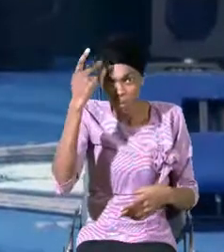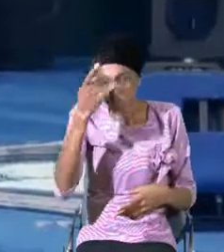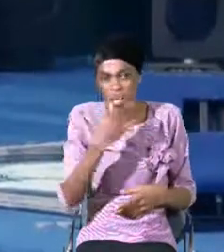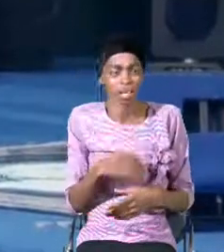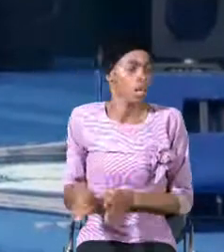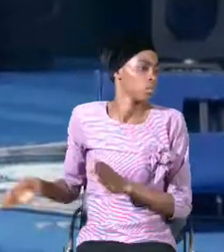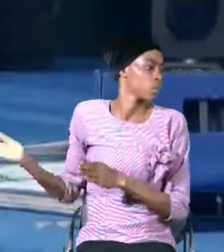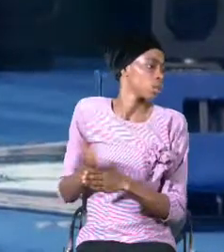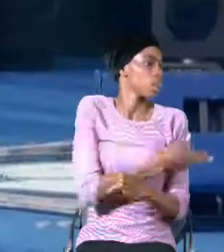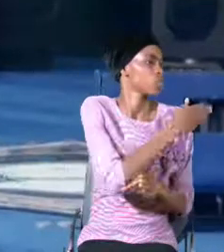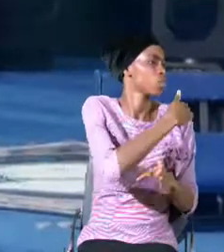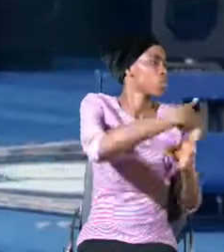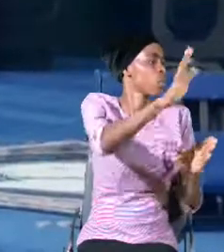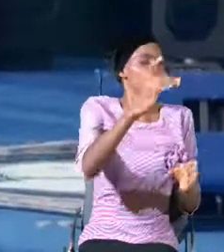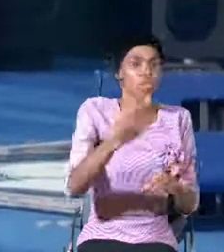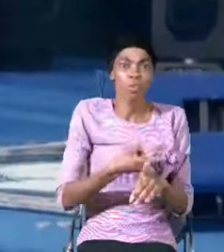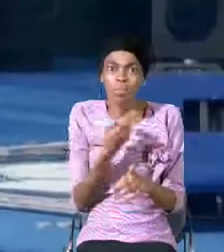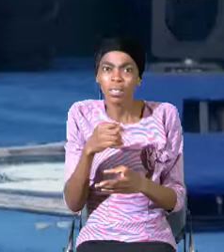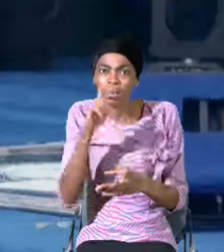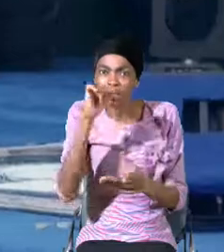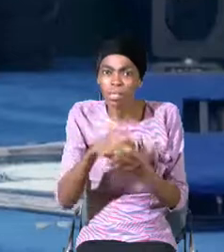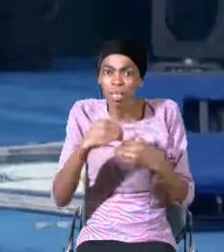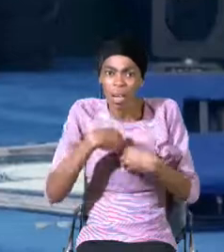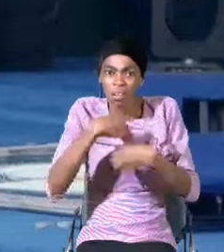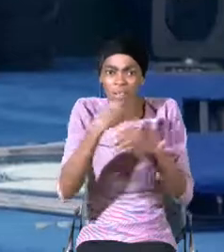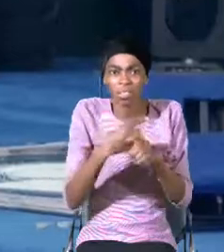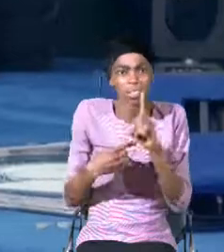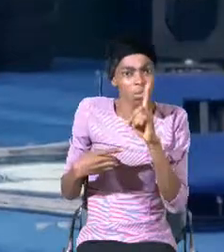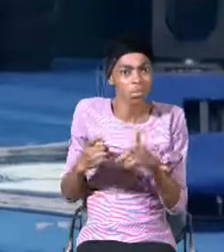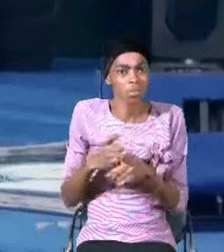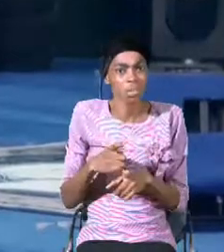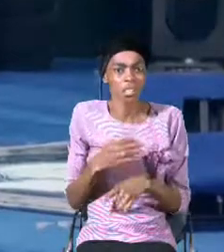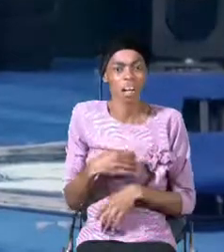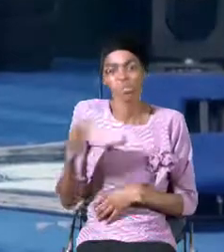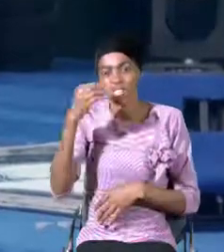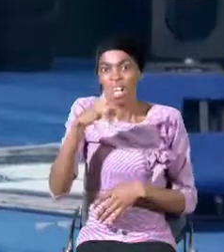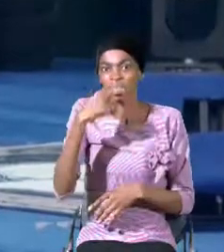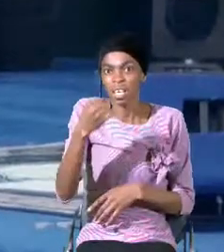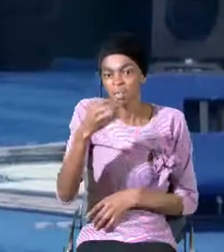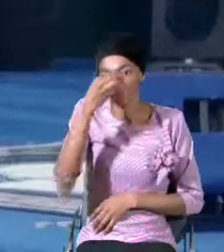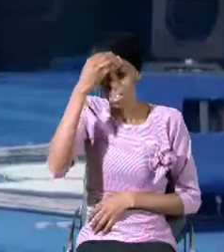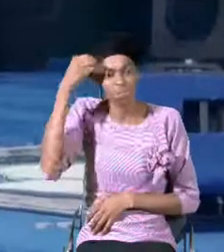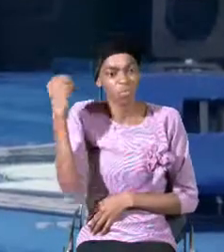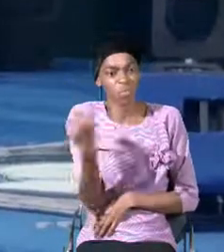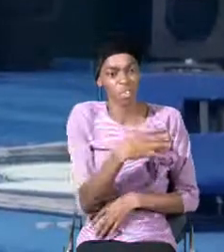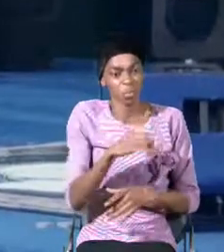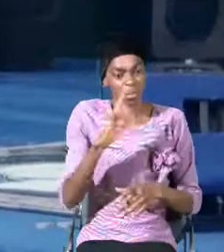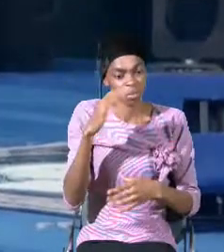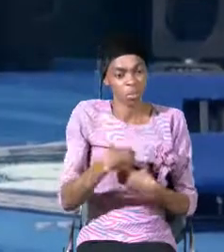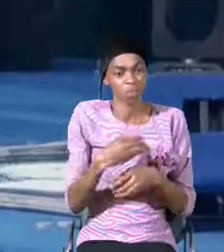Et ils t'enlèvent de celui qui t'a créé. Ils disent, oublie le créateur. Oublie ton